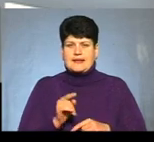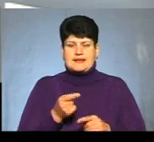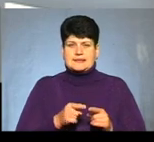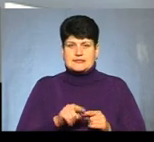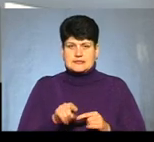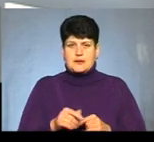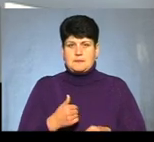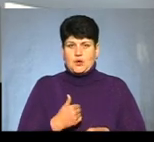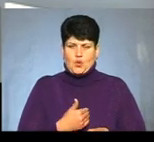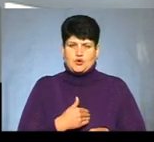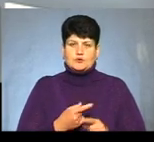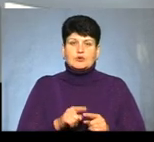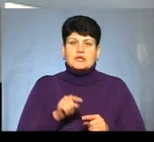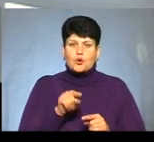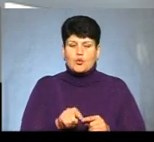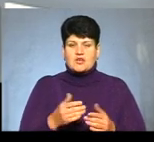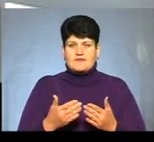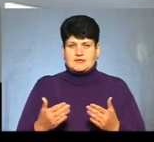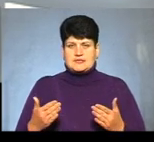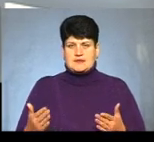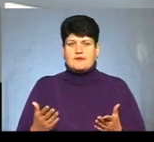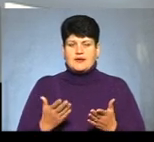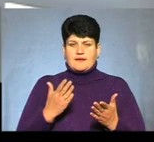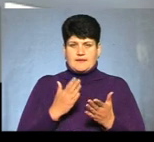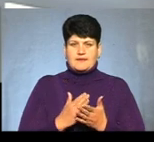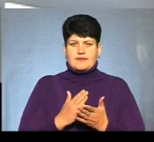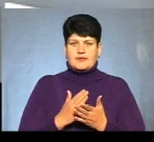все-таки це не це. Ми хочемо отакої вистави,